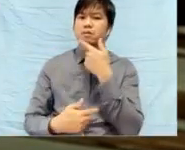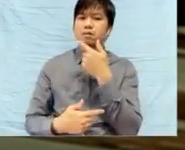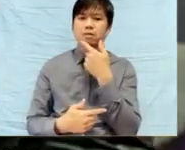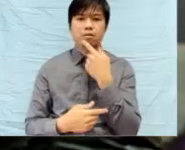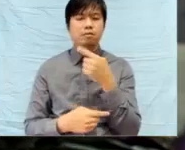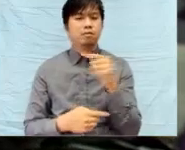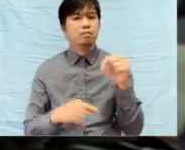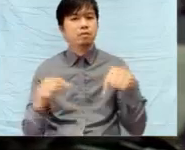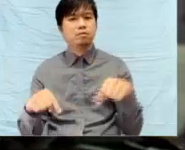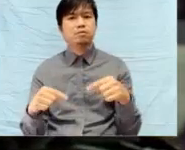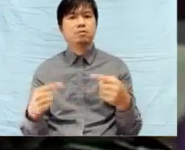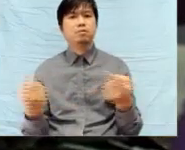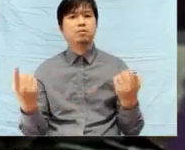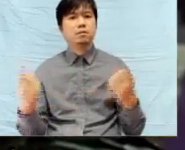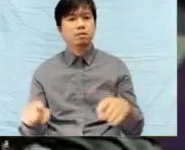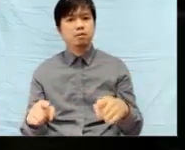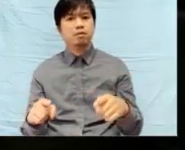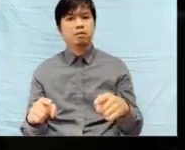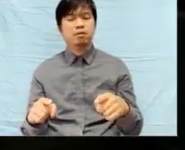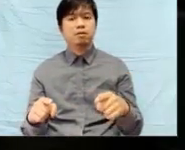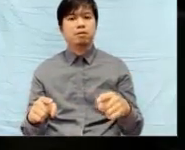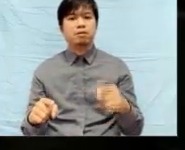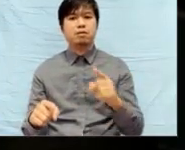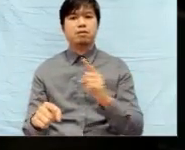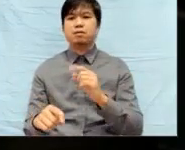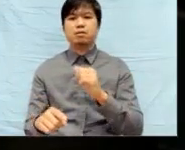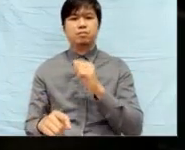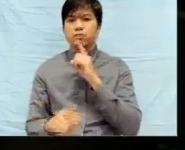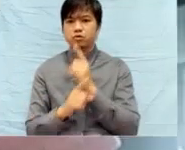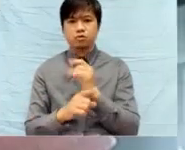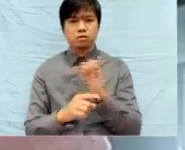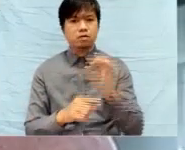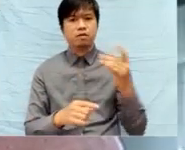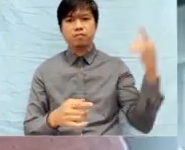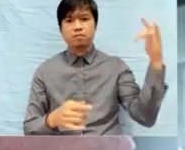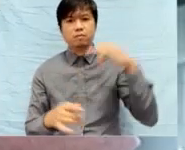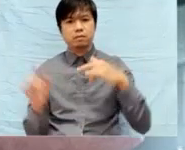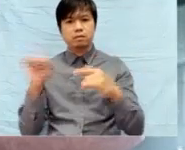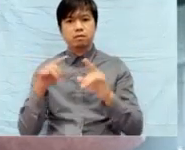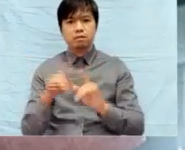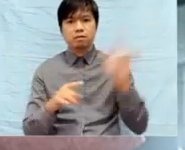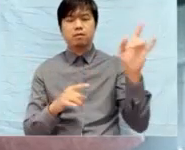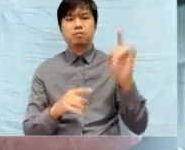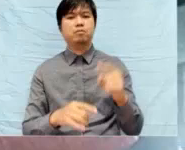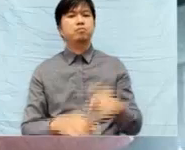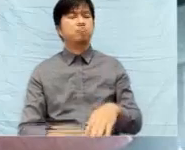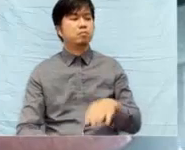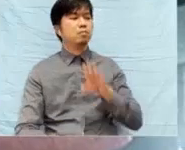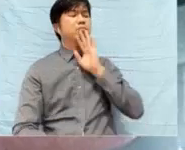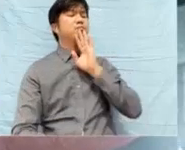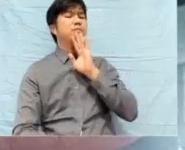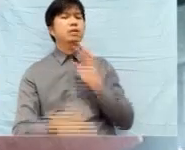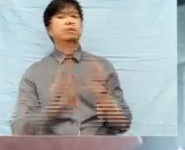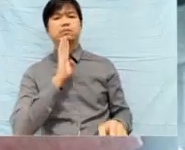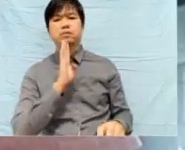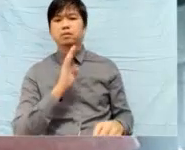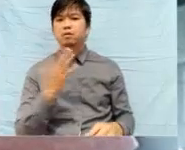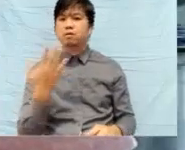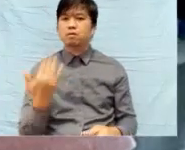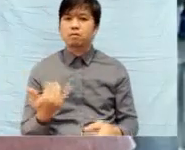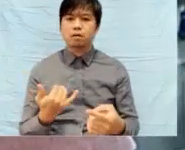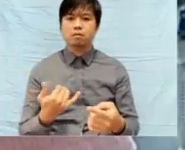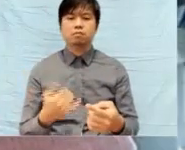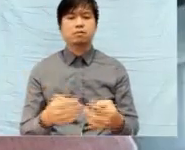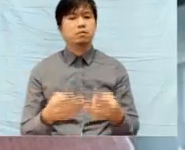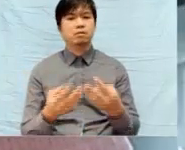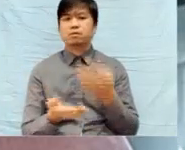a bus that we're not sure if it's coming. I don't think anybody knows what's going on. Disappointed, yes. I'm really disappointed because it's a waste of time